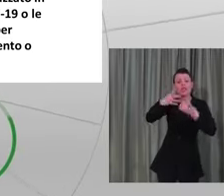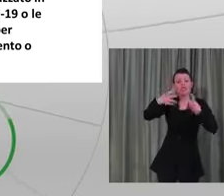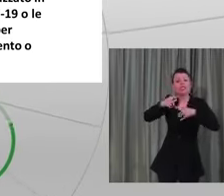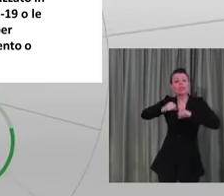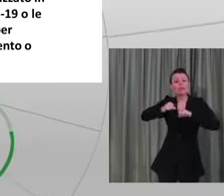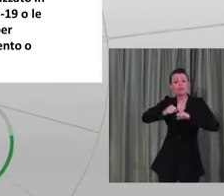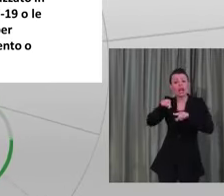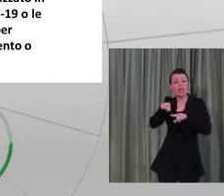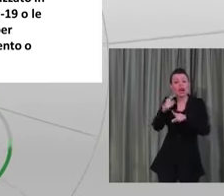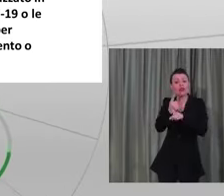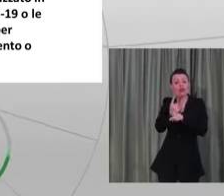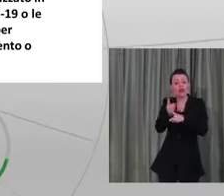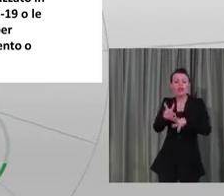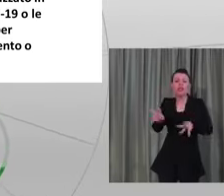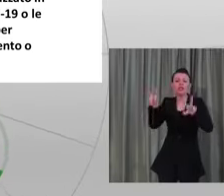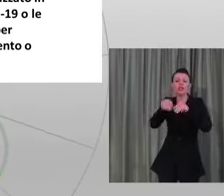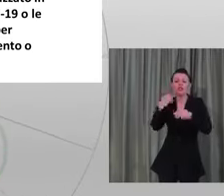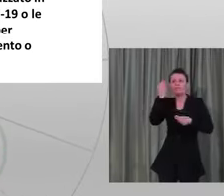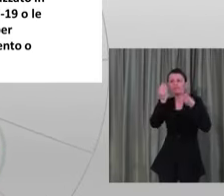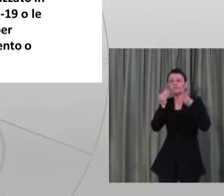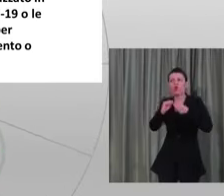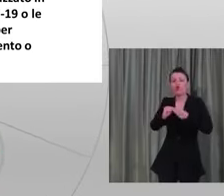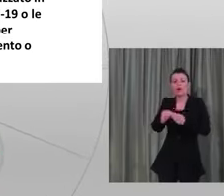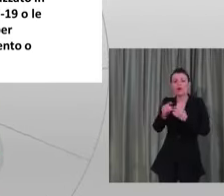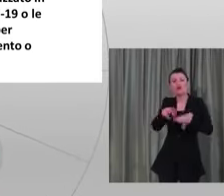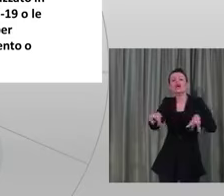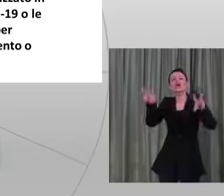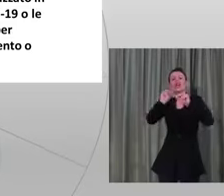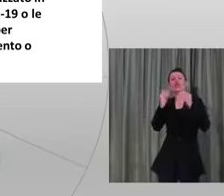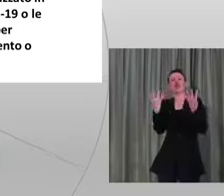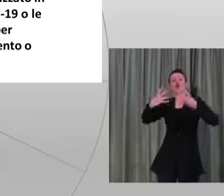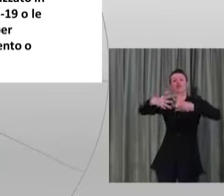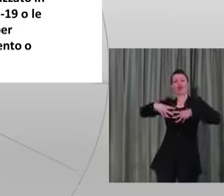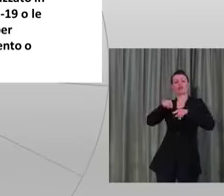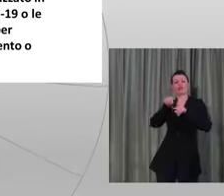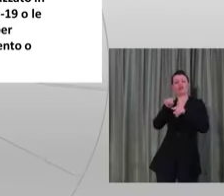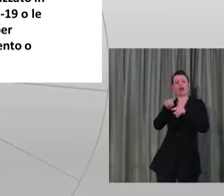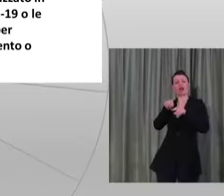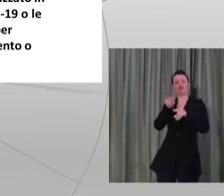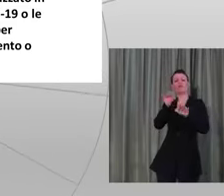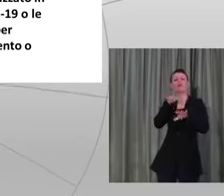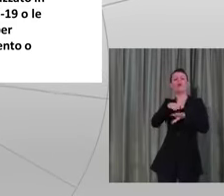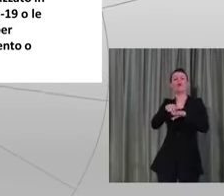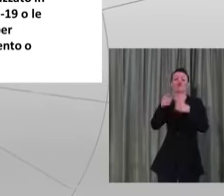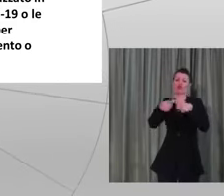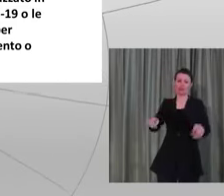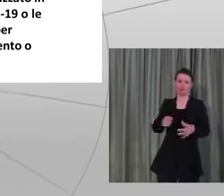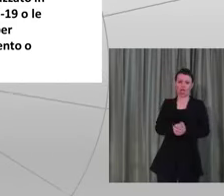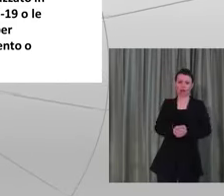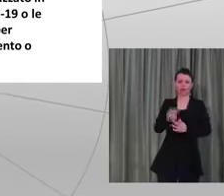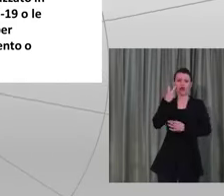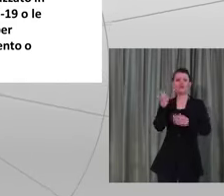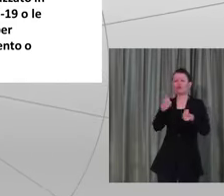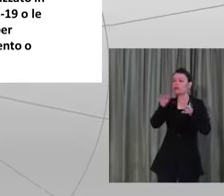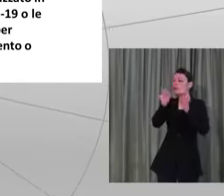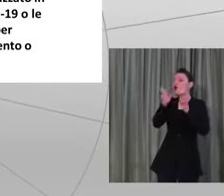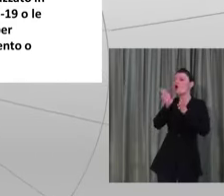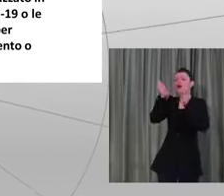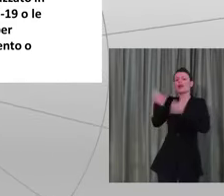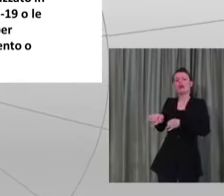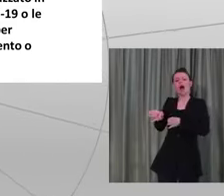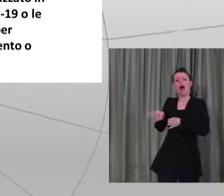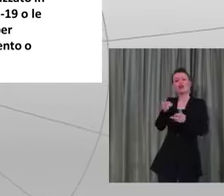ripensato e organizzato in modo diverso vedi reparti ospedalieri solo corrido le